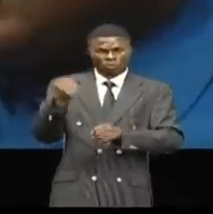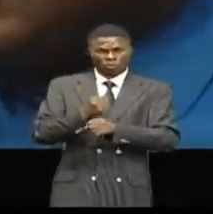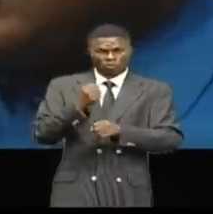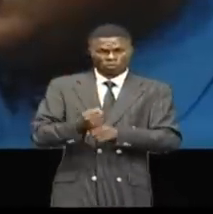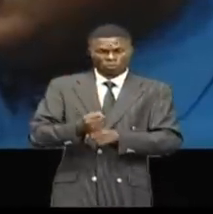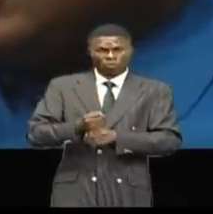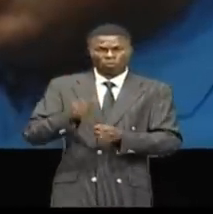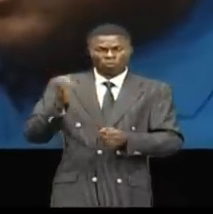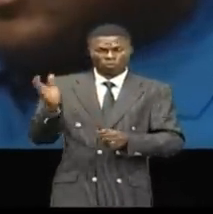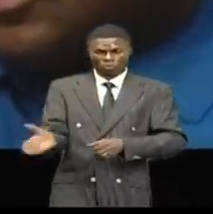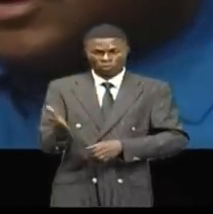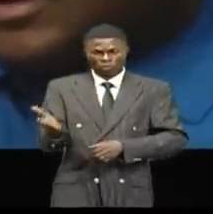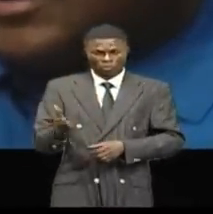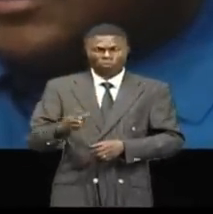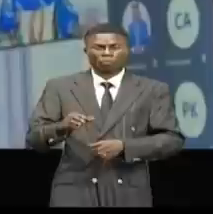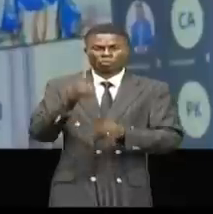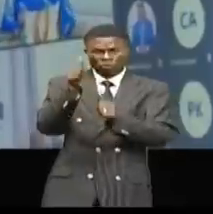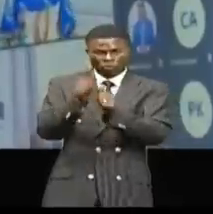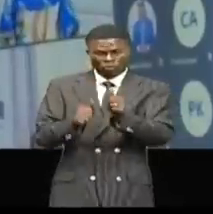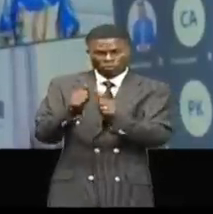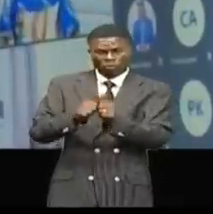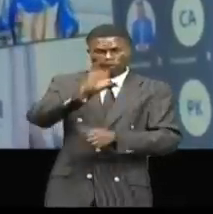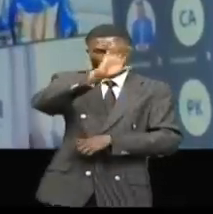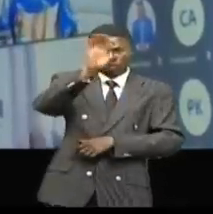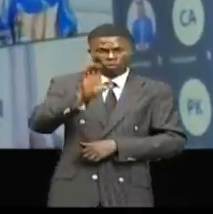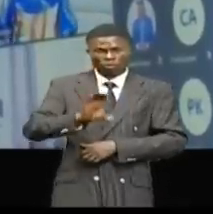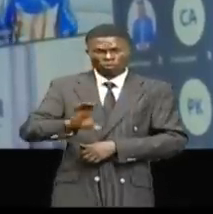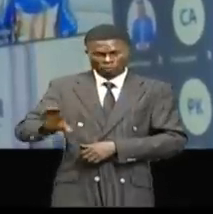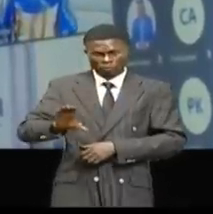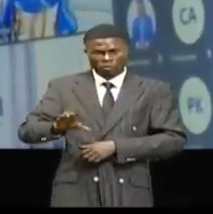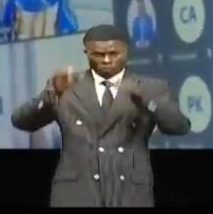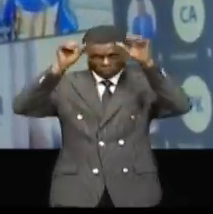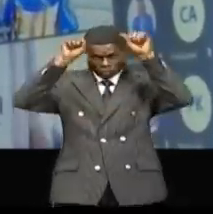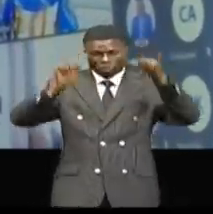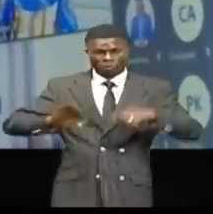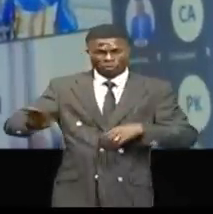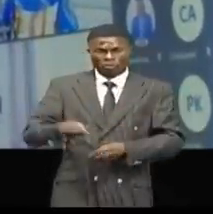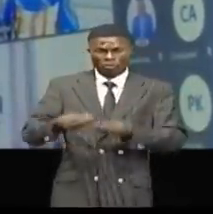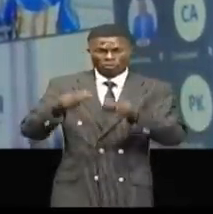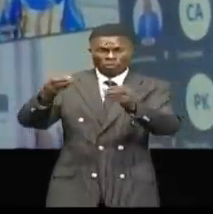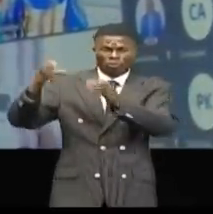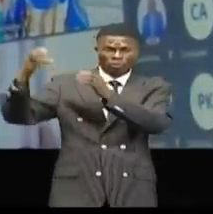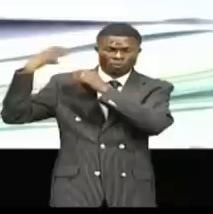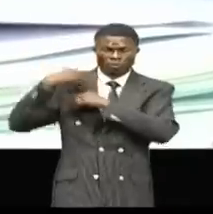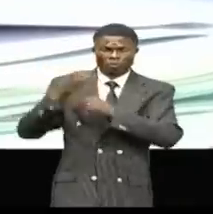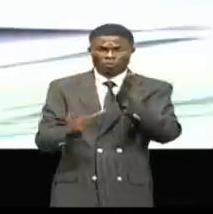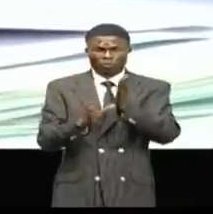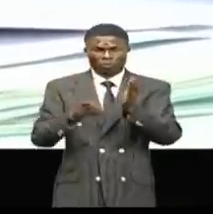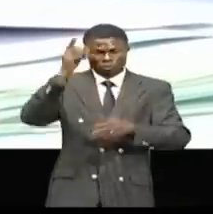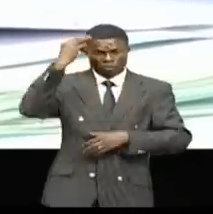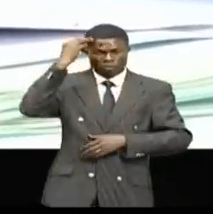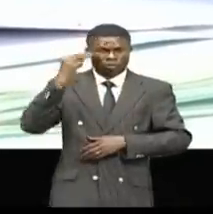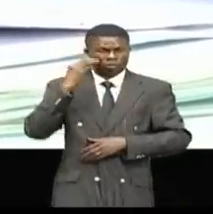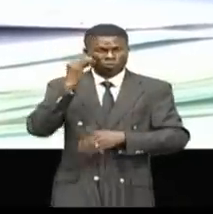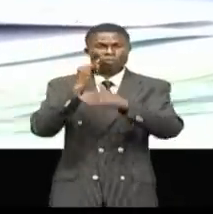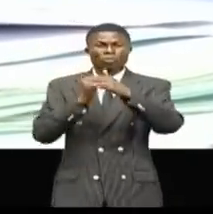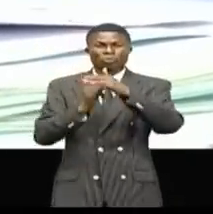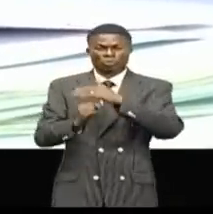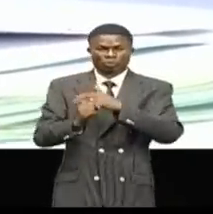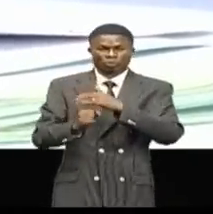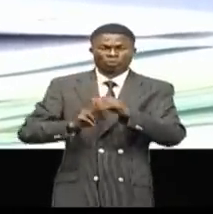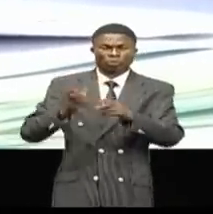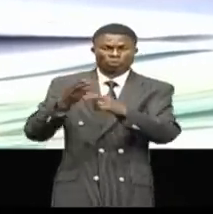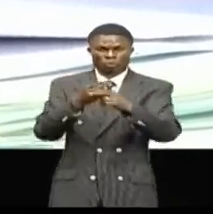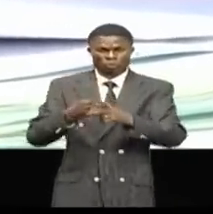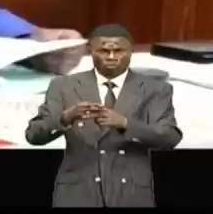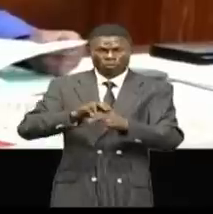d'assainissement de leurs communes respectives. Le président de la République a chargé les vice-premiers ministres, ministres de l'Intérieur,